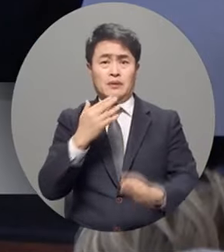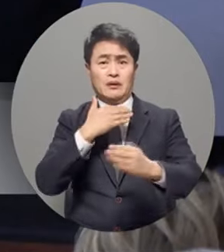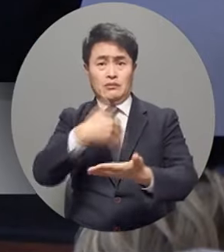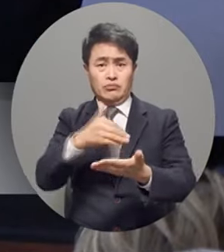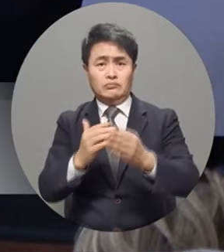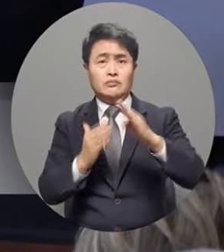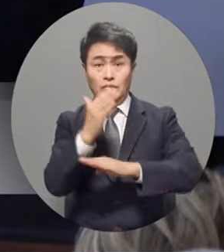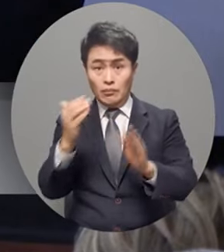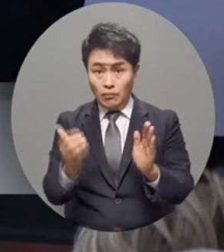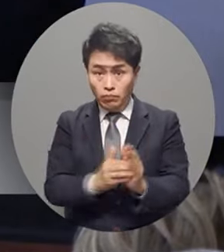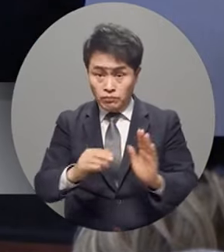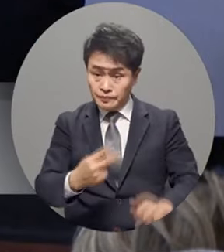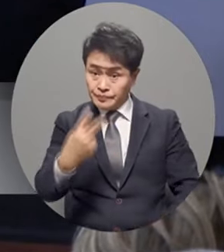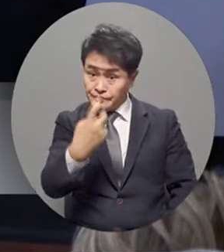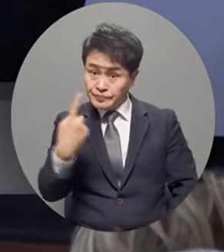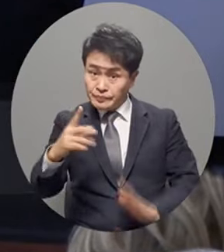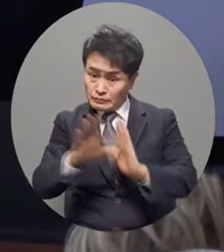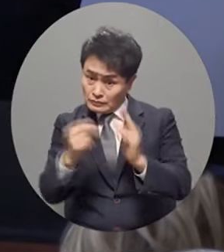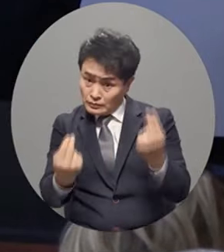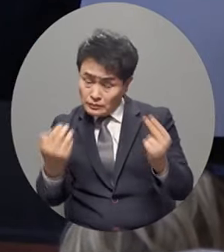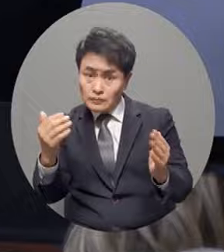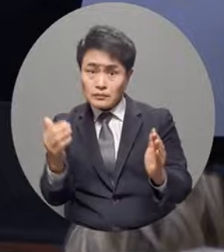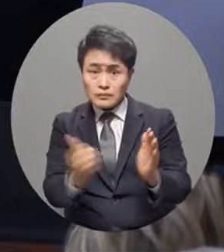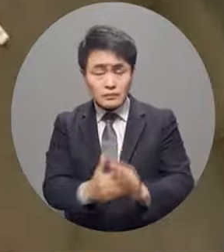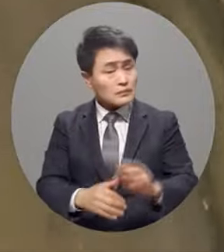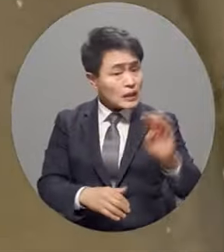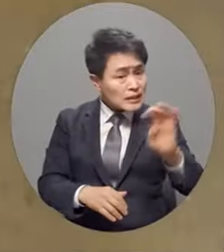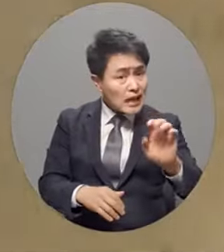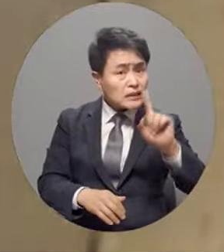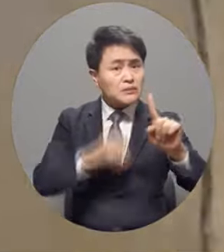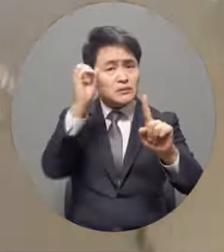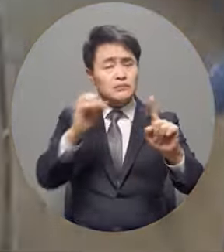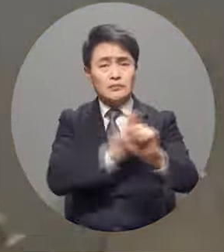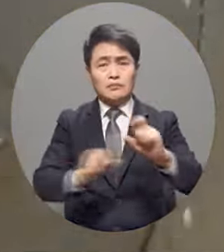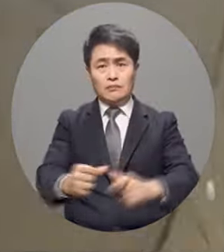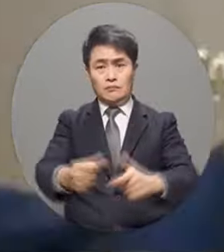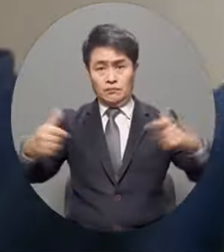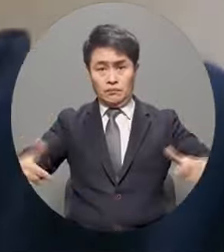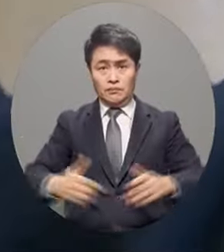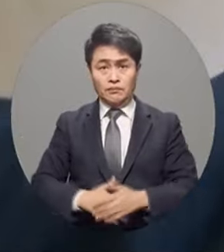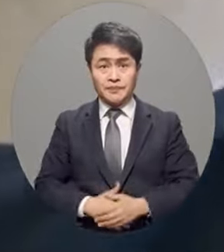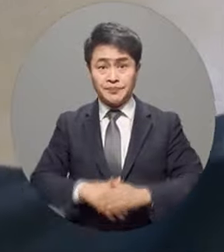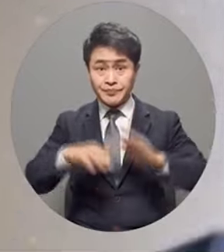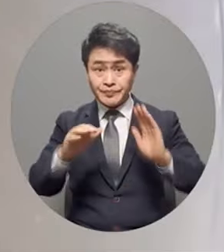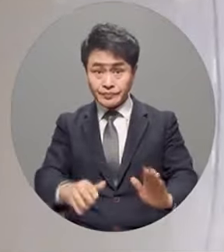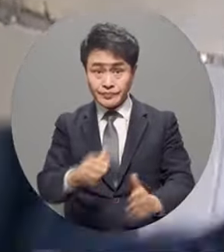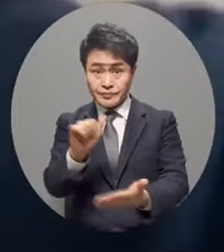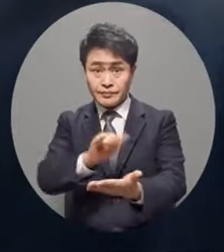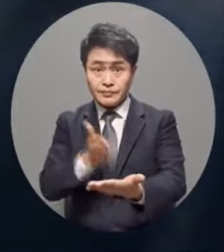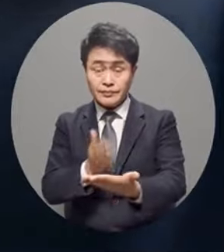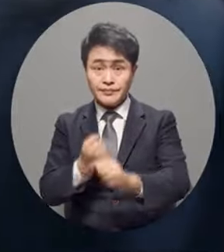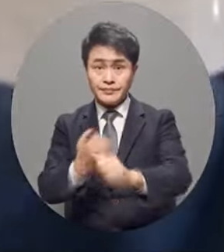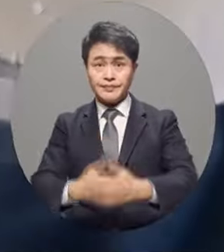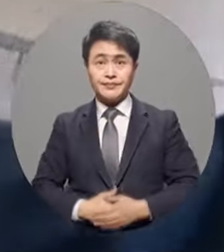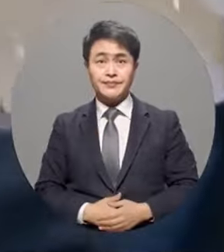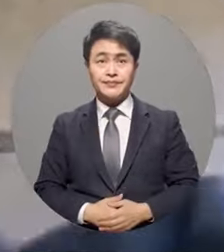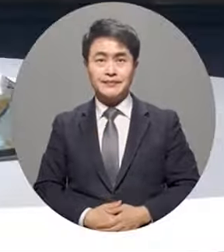넘어섰는데 2021년과 비교해 41% 증가한 셈입니다. MBC 뉴스